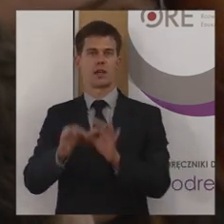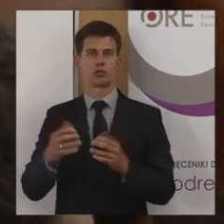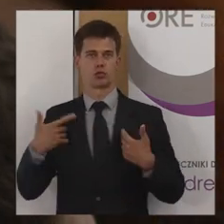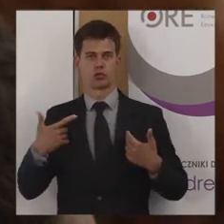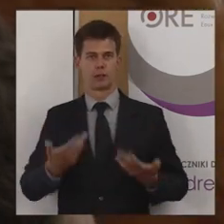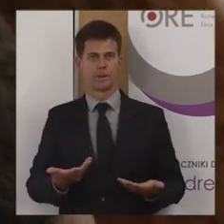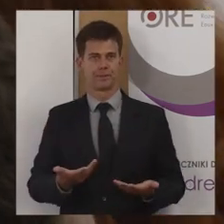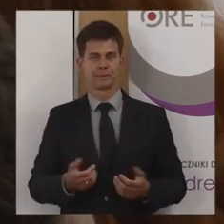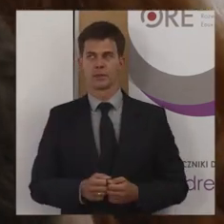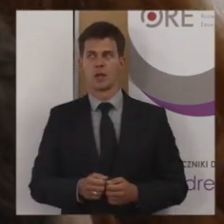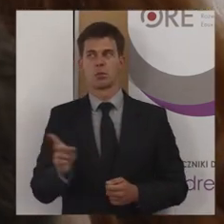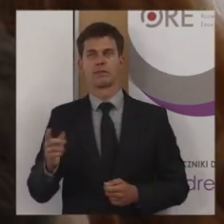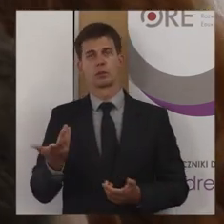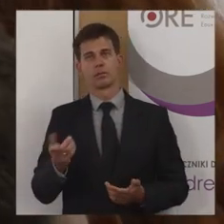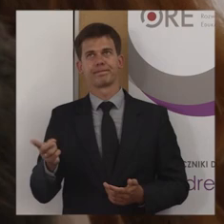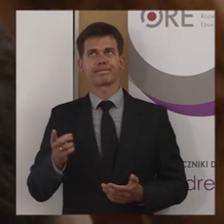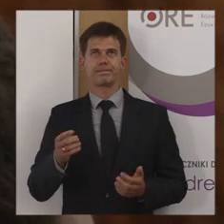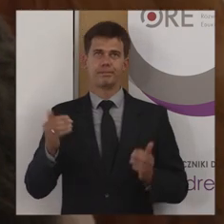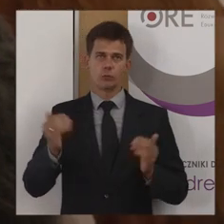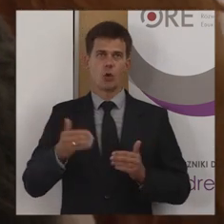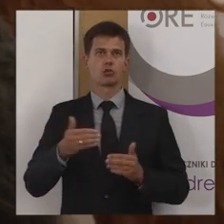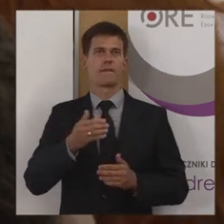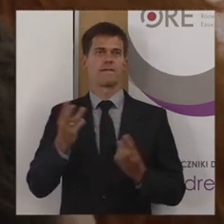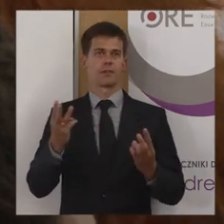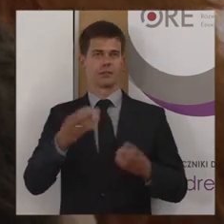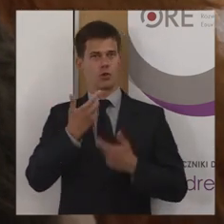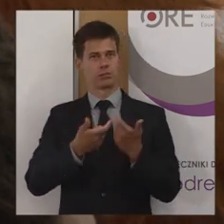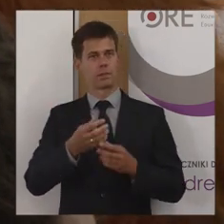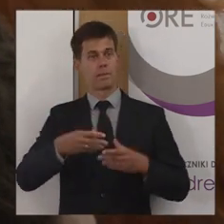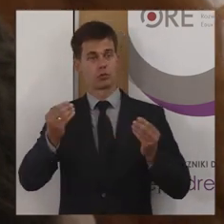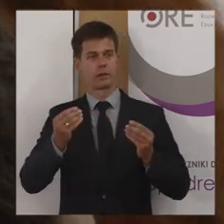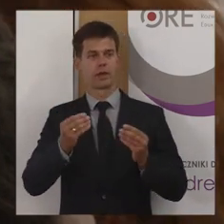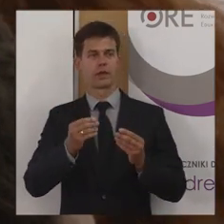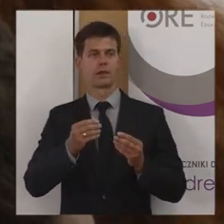to jest coś, co być może byłoby ważne, przynajmniej dla